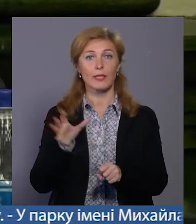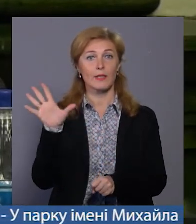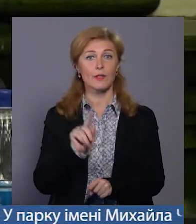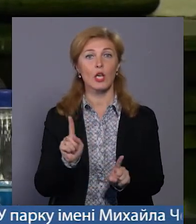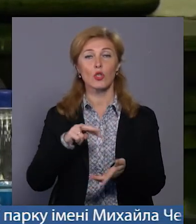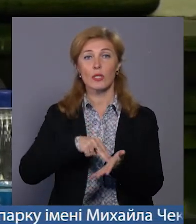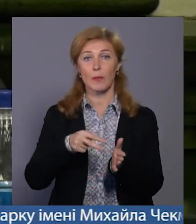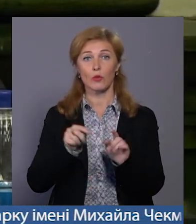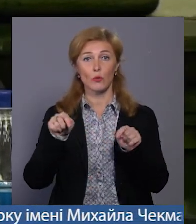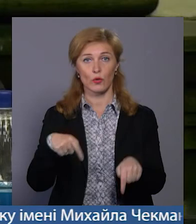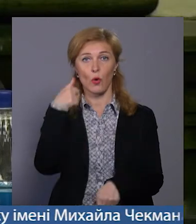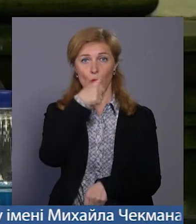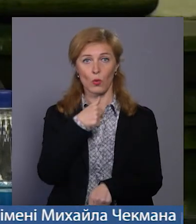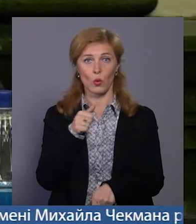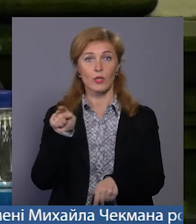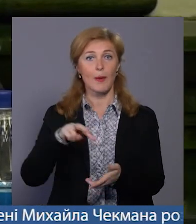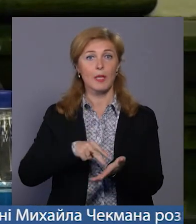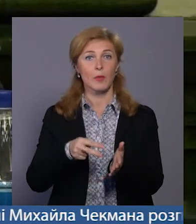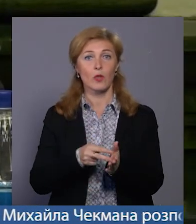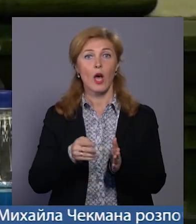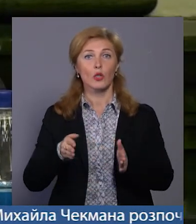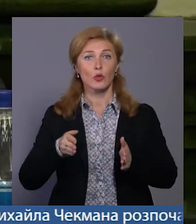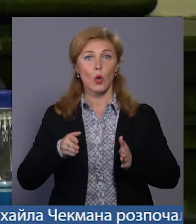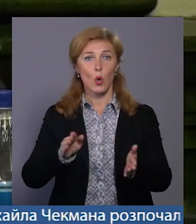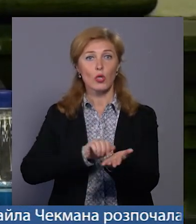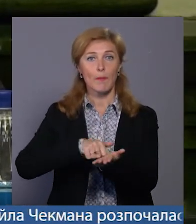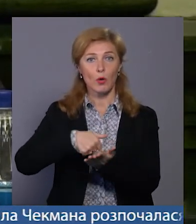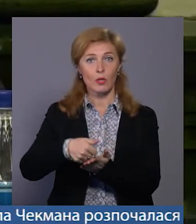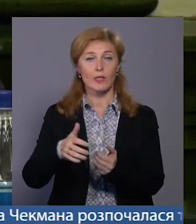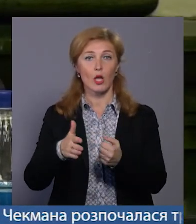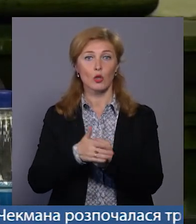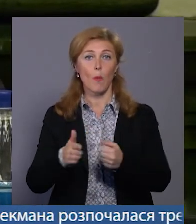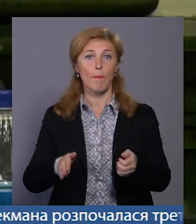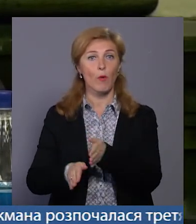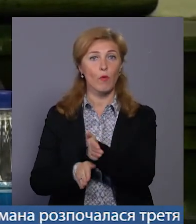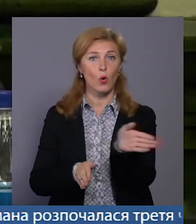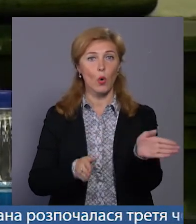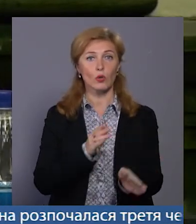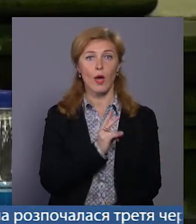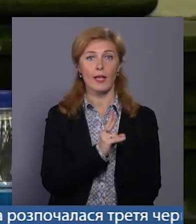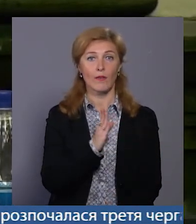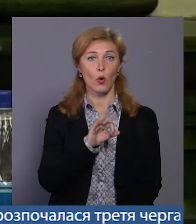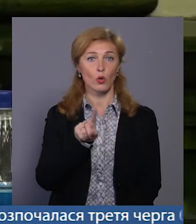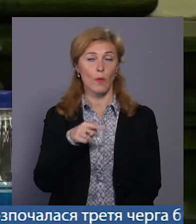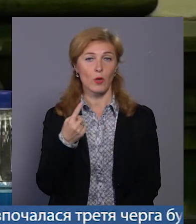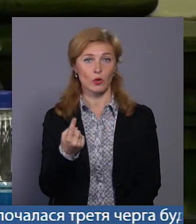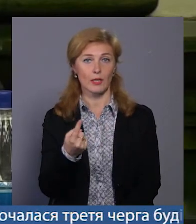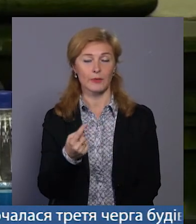заплановано в цьому році. Там заплановано дорожнє покриття, по суті, до повороту, до верху НВО-1. Ну і, по